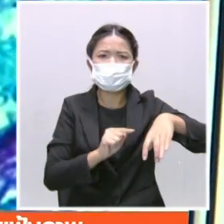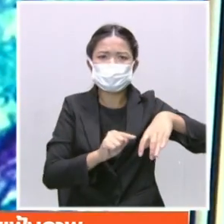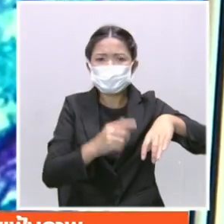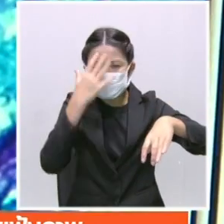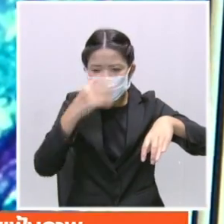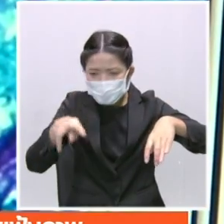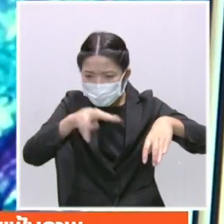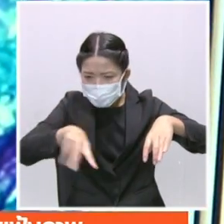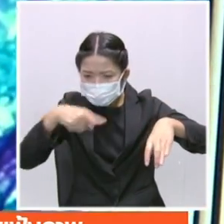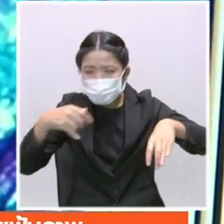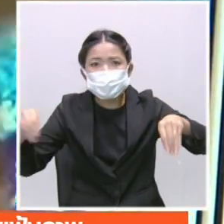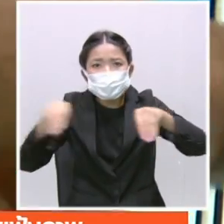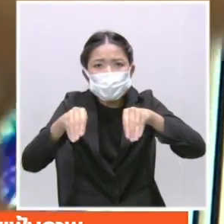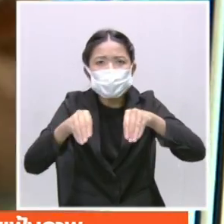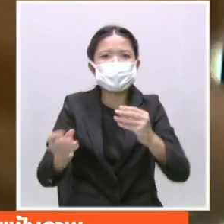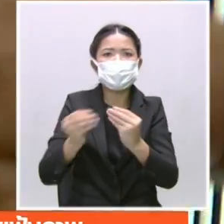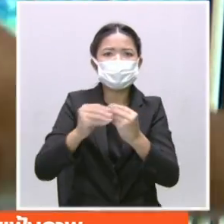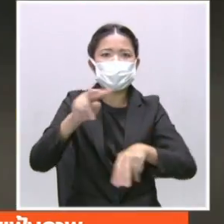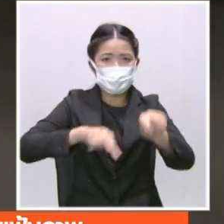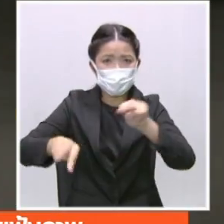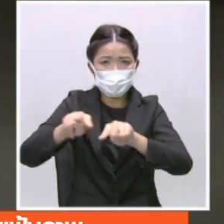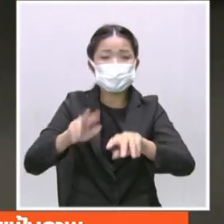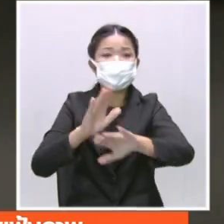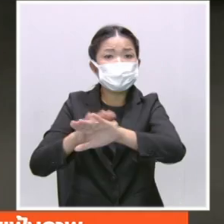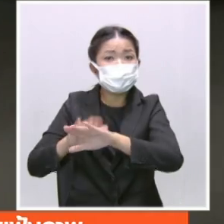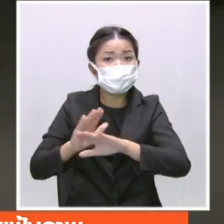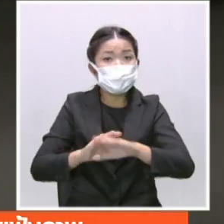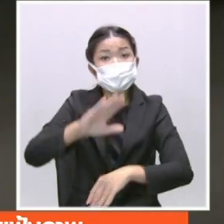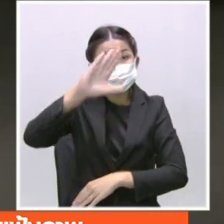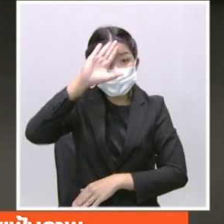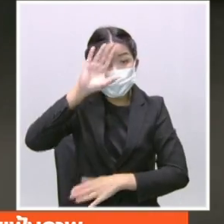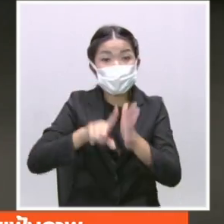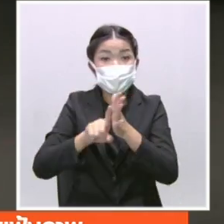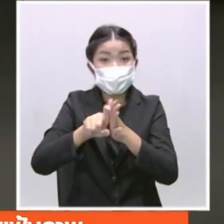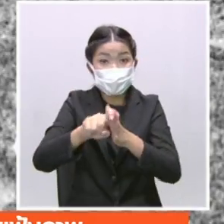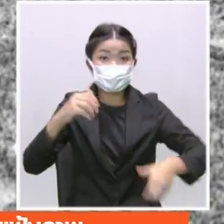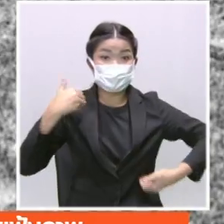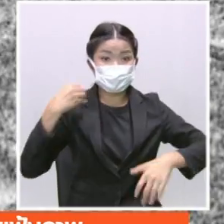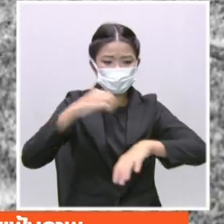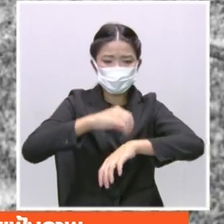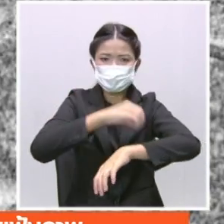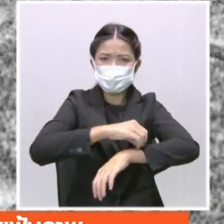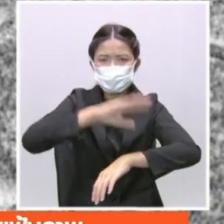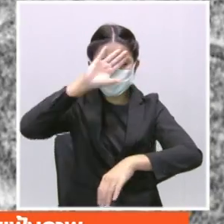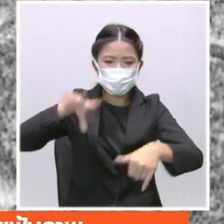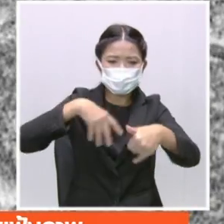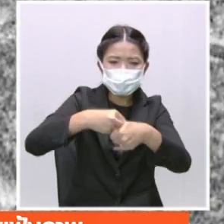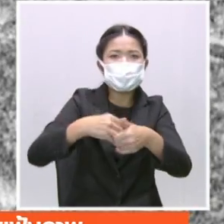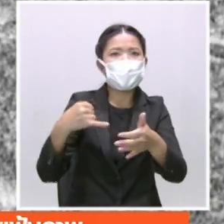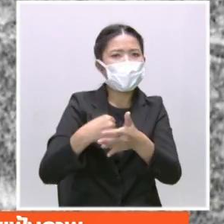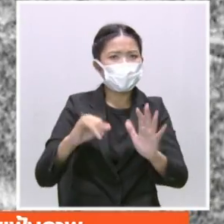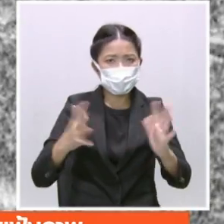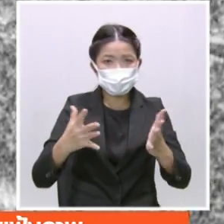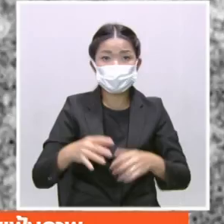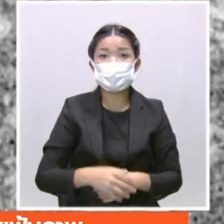พื่อค้นหาผู้สัมผัสเพิ่มเติมโดยเน้นย้ำว่าโรคฝีดาดลิงไม่ได้ติดต่อกันได้ง่ายนะคะการจะติดต่อ